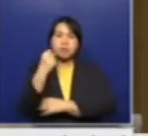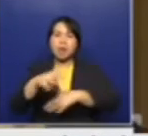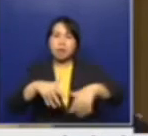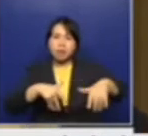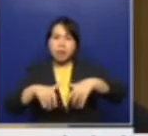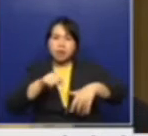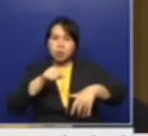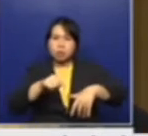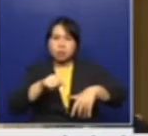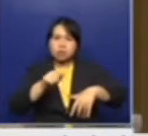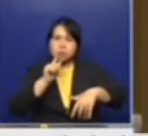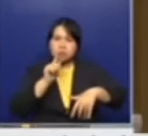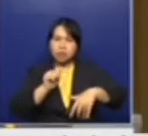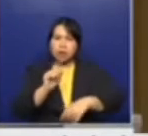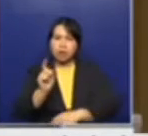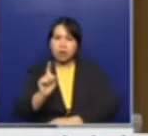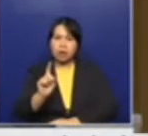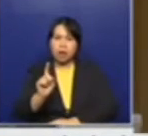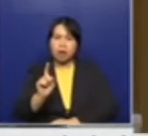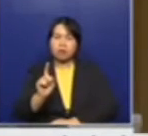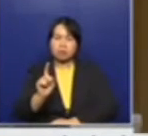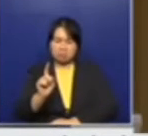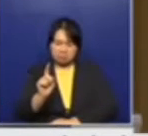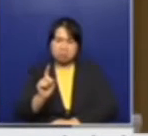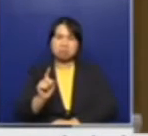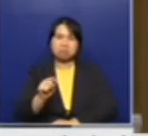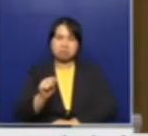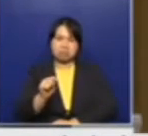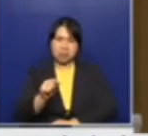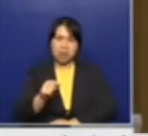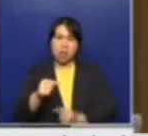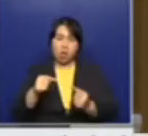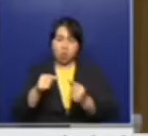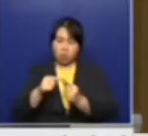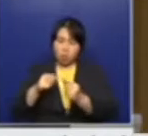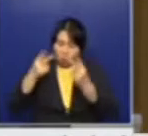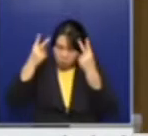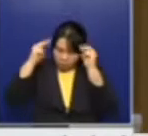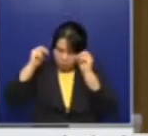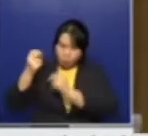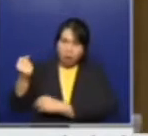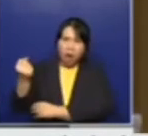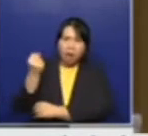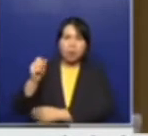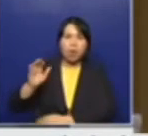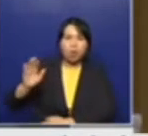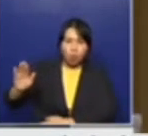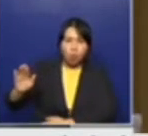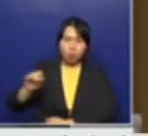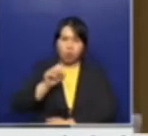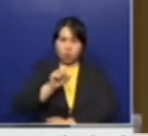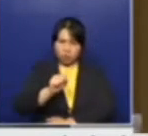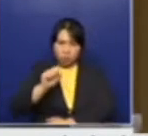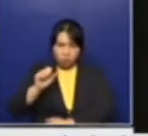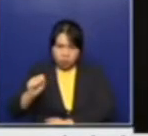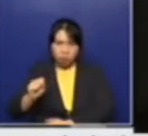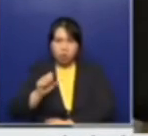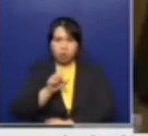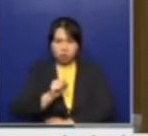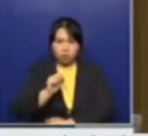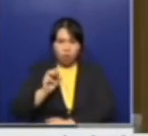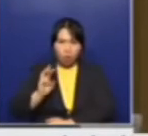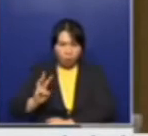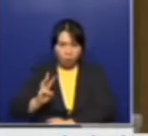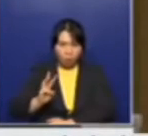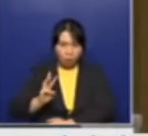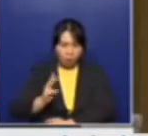ำคัญที่สุดก็คือการเข้าสู่อำนาจของนายกรัฐมนตรีของสส.ของสว.ซึ่งเป็น